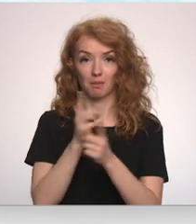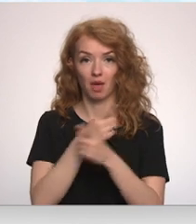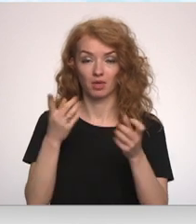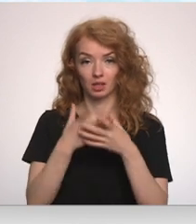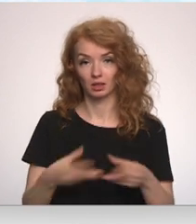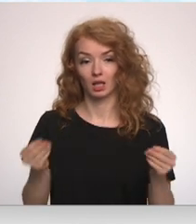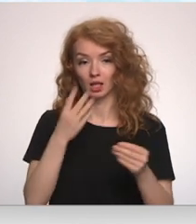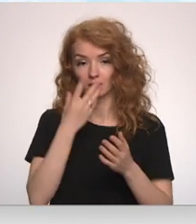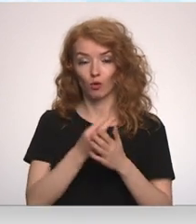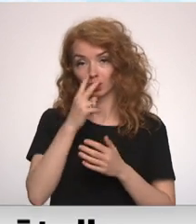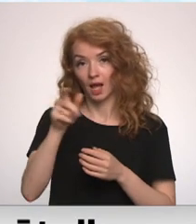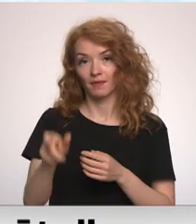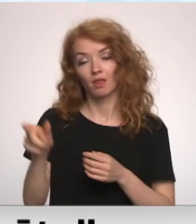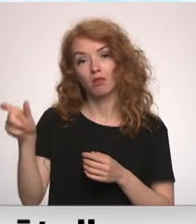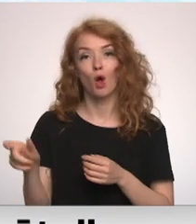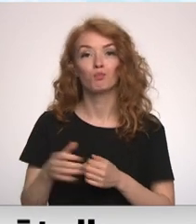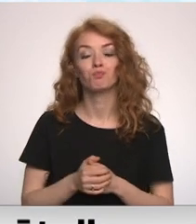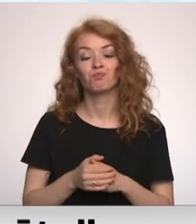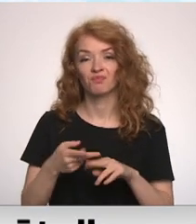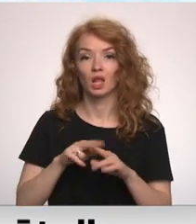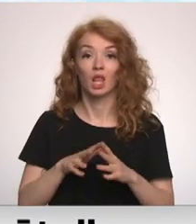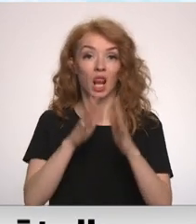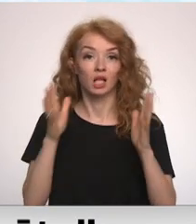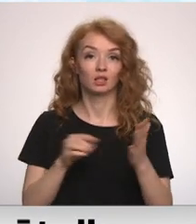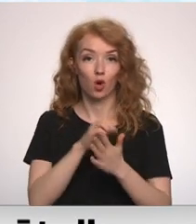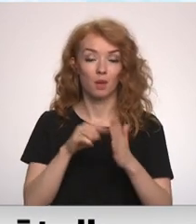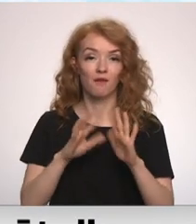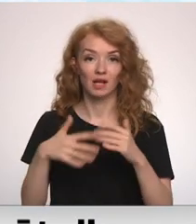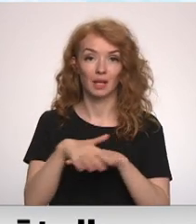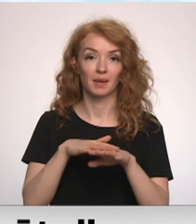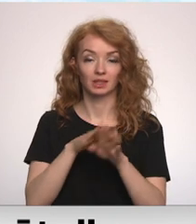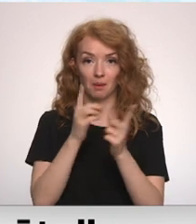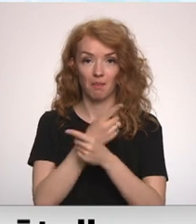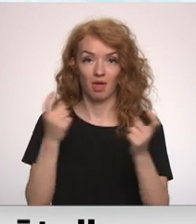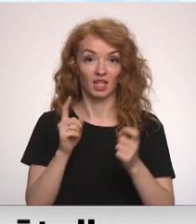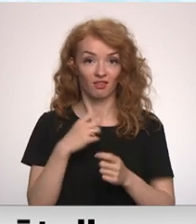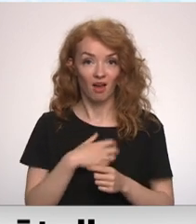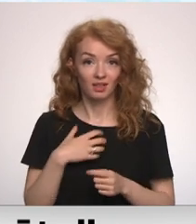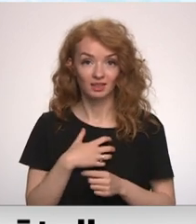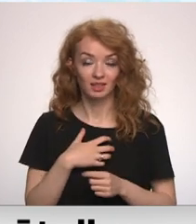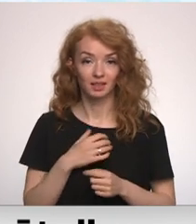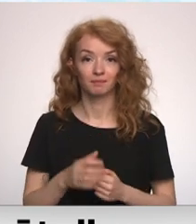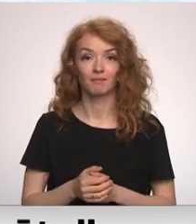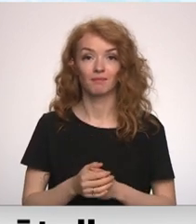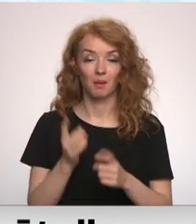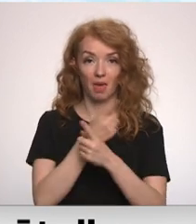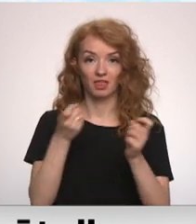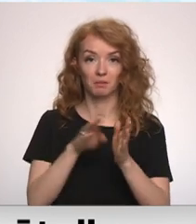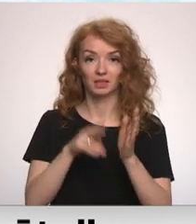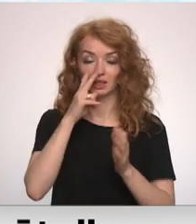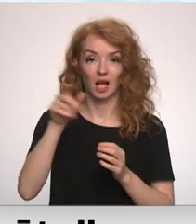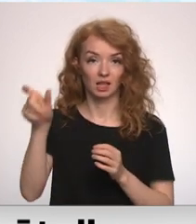pazaudēs savu skatītāju. Tad ir liels jautājums, vai tādi sabiedriskie mediji ir vajadzīgi. Medijas bez